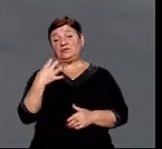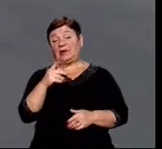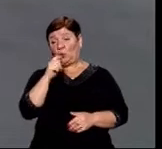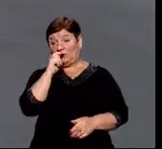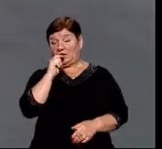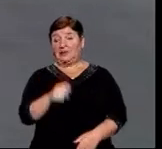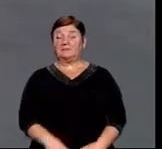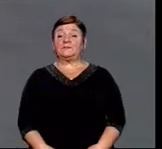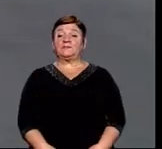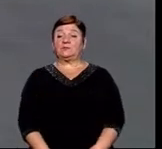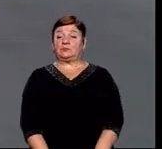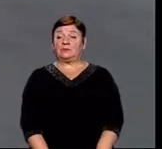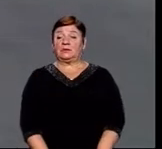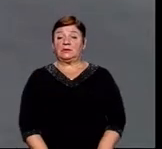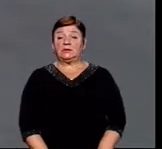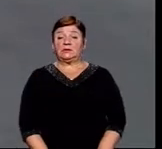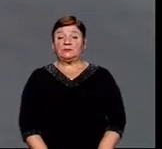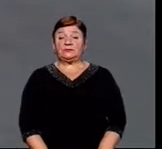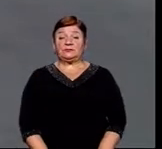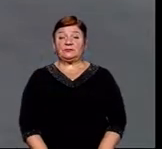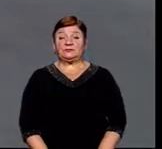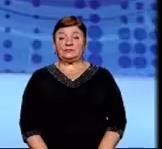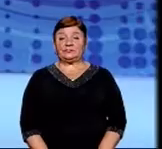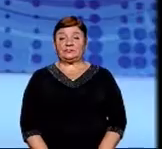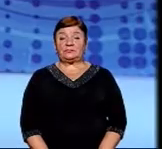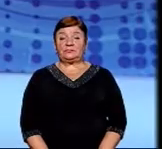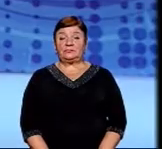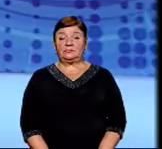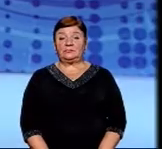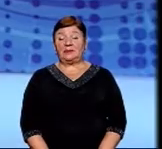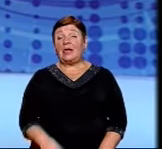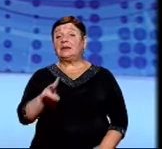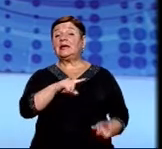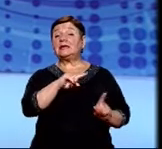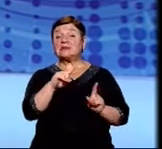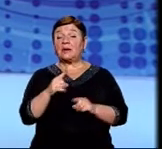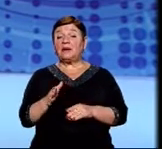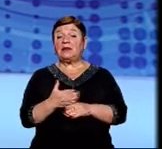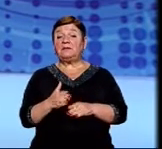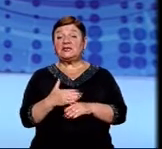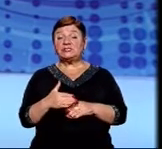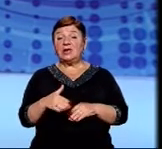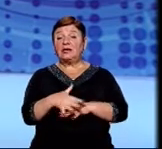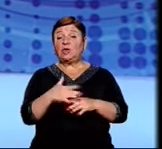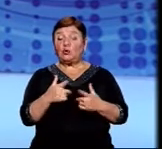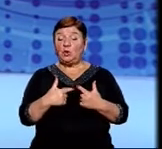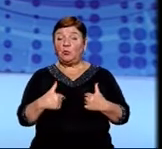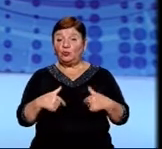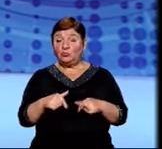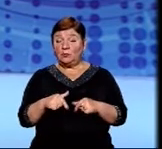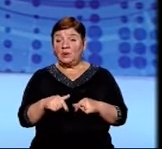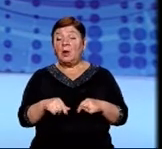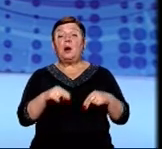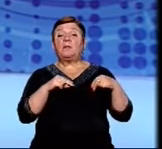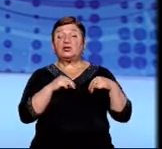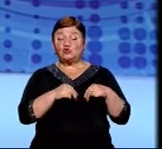Тетяна Мендель, Валерій Міхліченко. Новини на Суспільному. На Закарпатті міжнародні пункти пропуску працюють у штатному